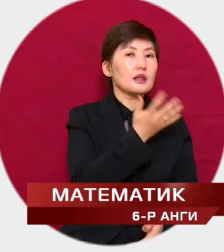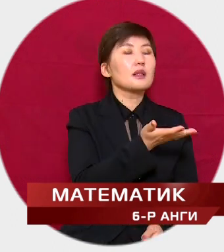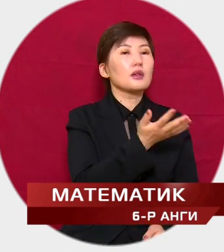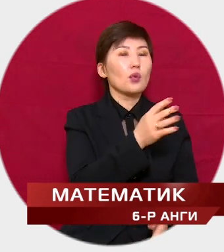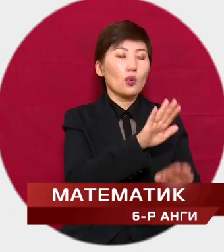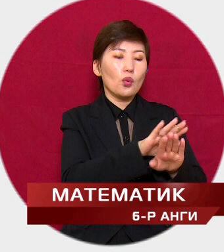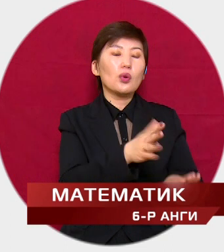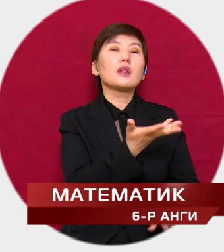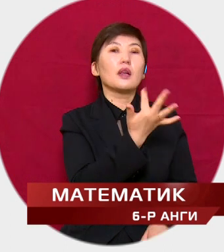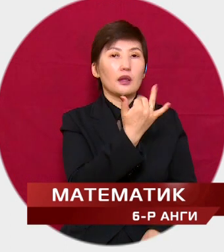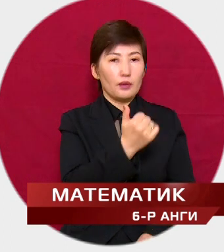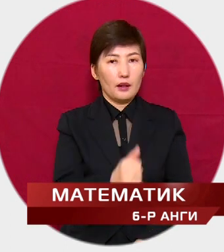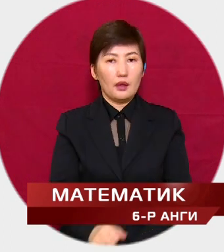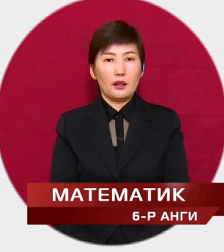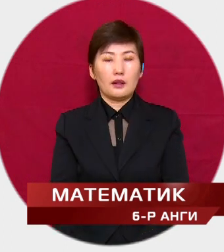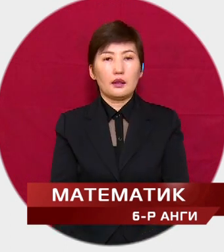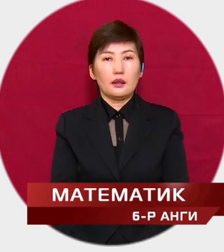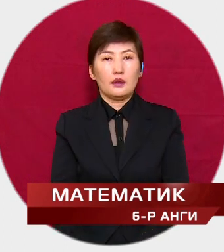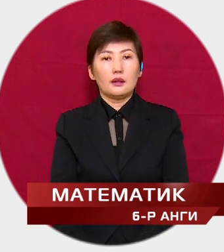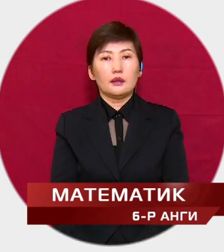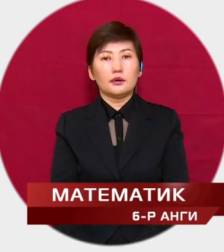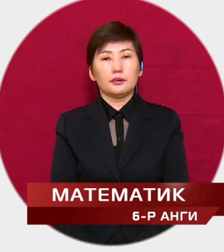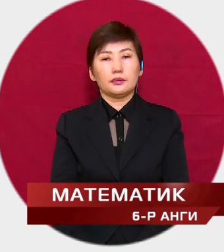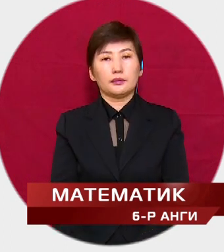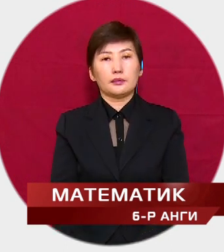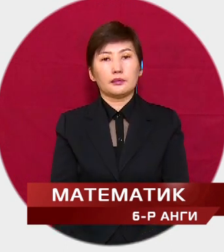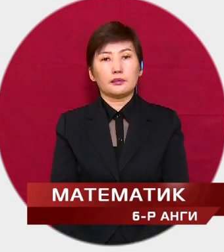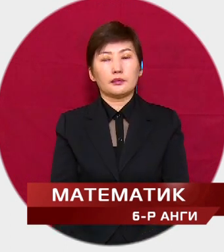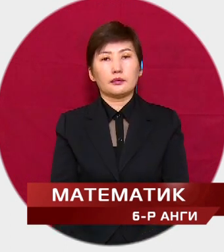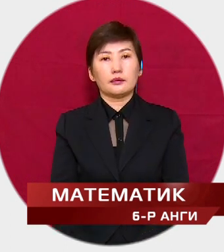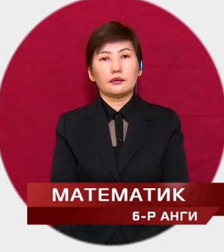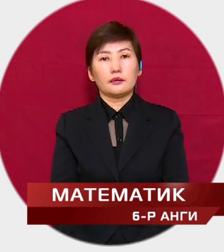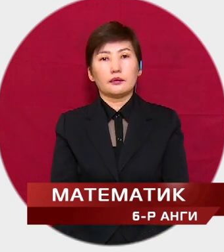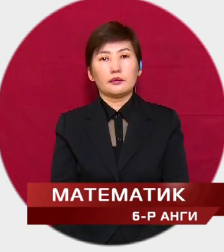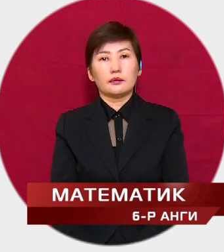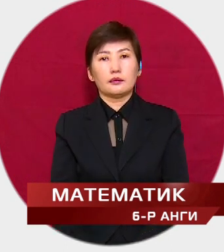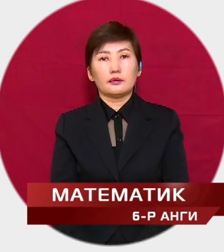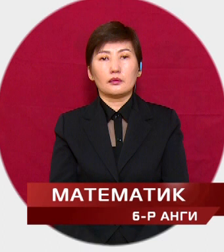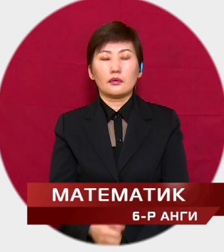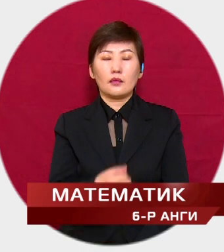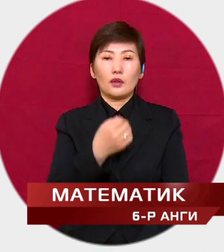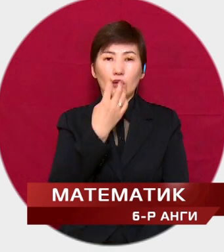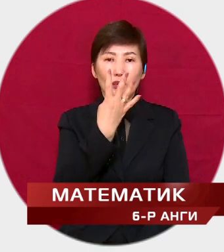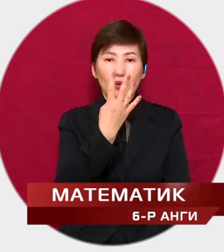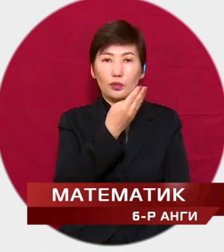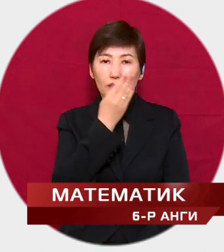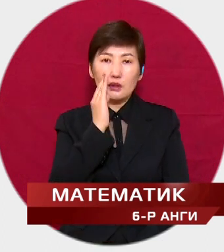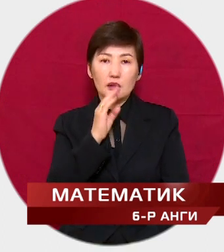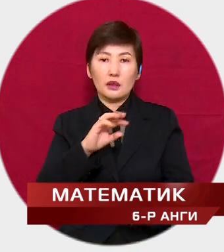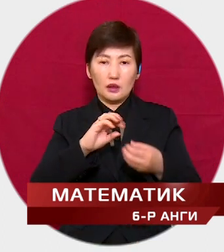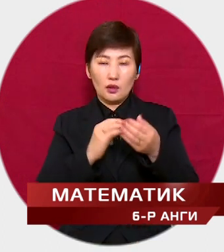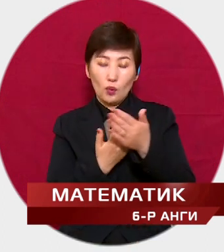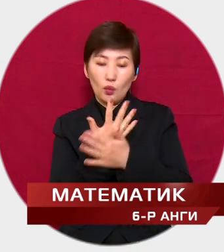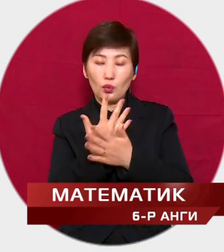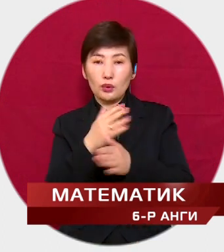давтамжийн тоолно олно гэсэн үг, тооцоолно гэсэн үг. За эндээс За дөрвөн цэцэг тарьсан хүүхэд гих мэтчлэн бүгдээрээ